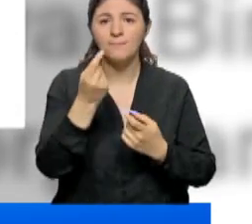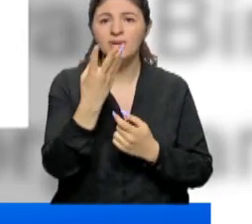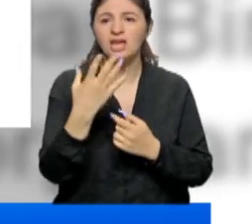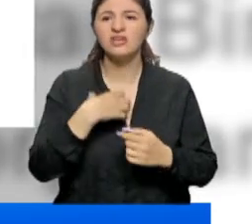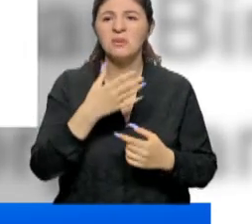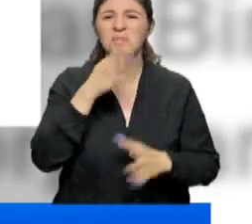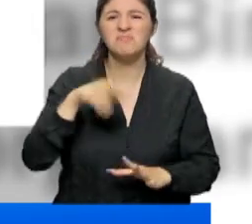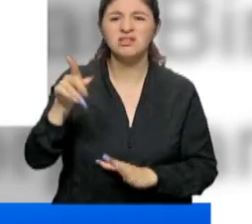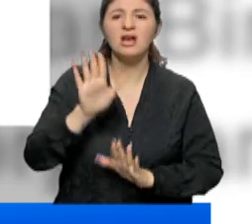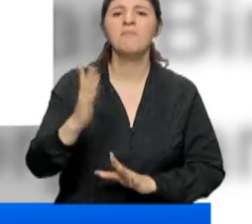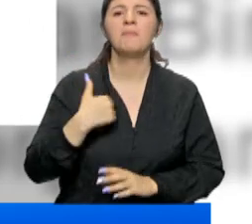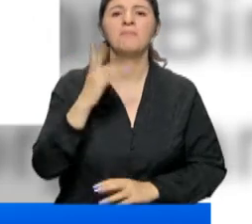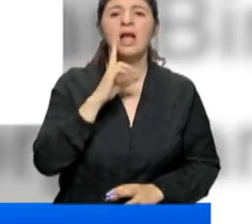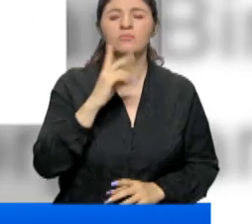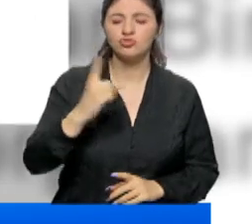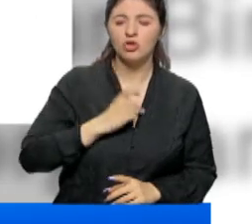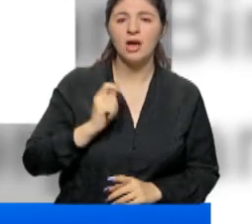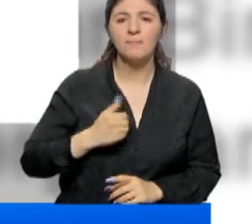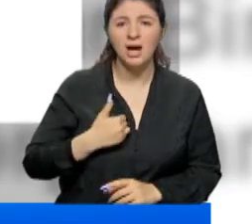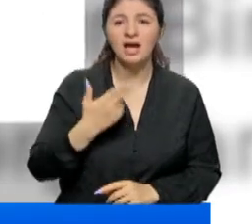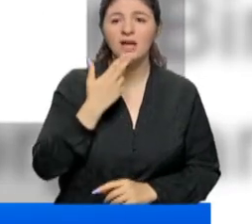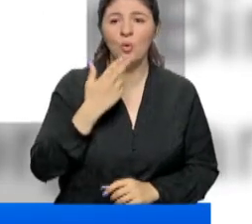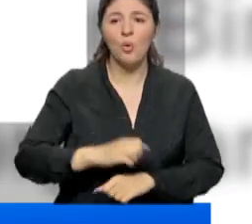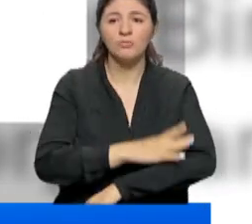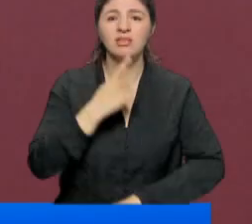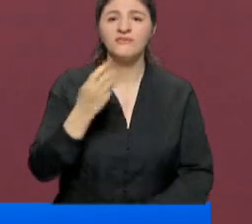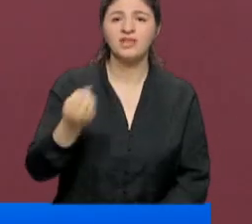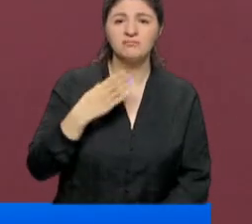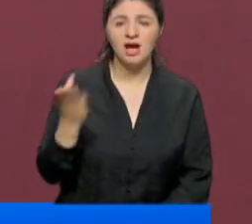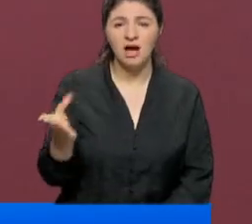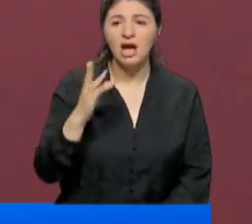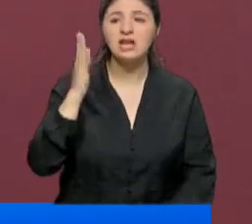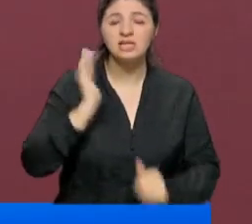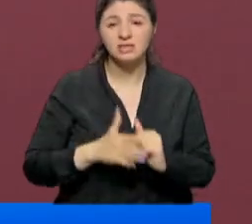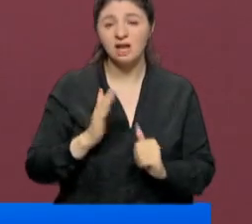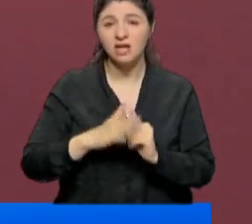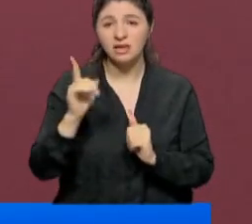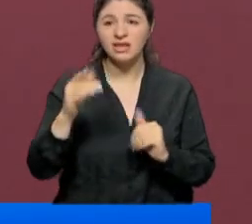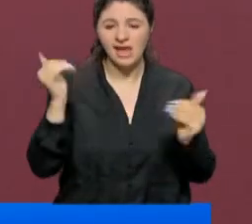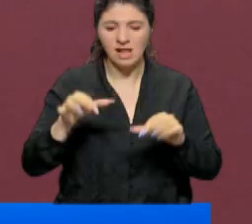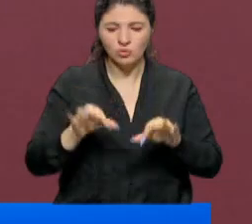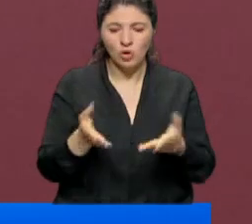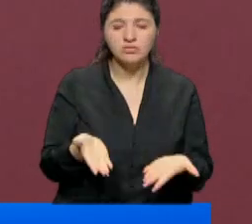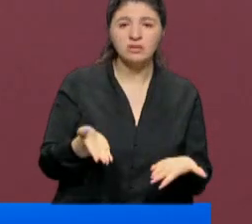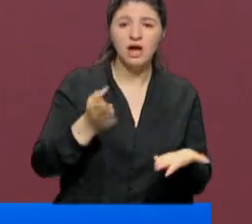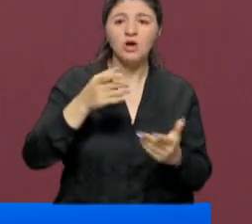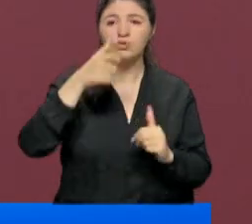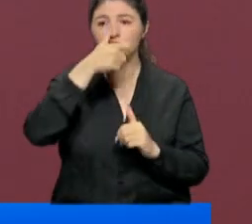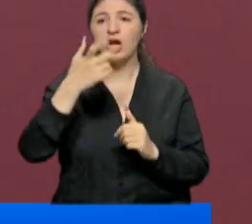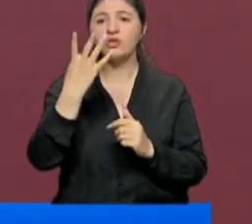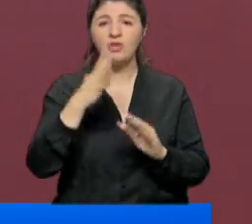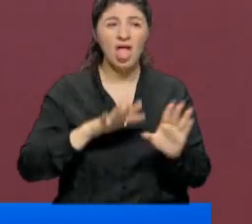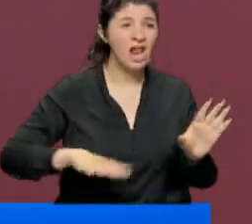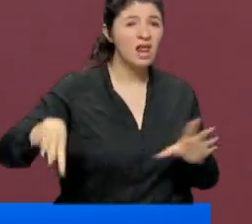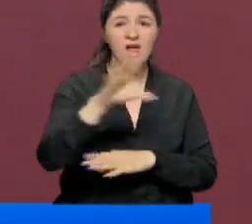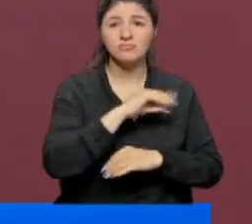birkaç kendini bilmez de kalmadı benim ahlakımı sorgulamak kadınlık onurunu laf atmak geldiğimiz nokta ülkenin